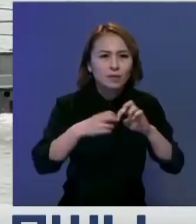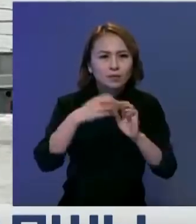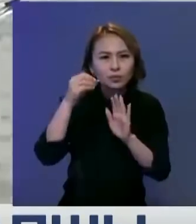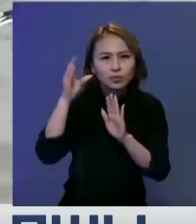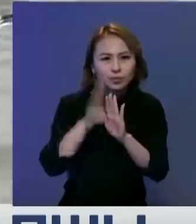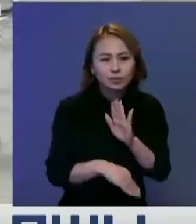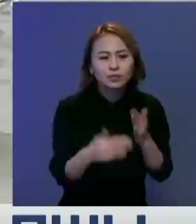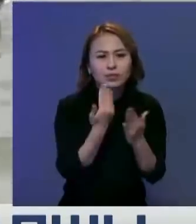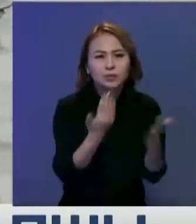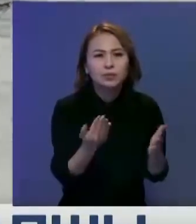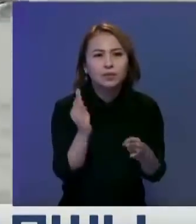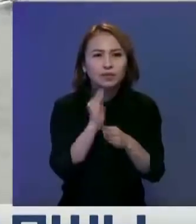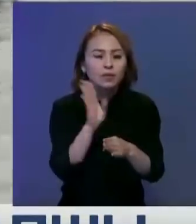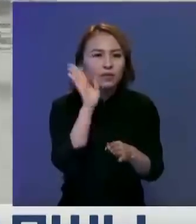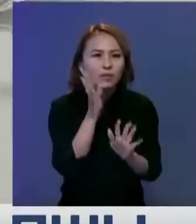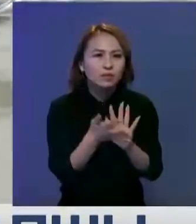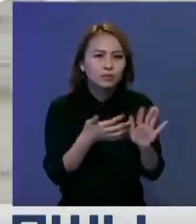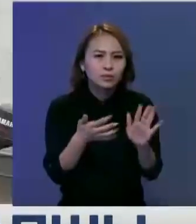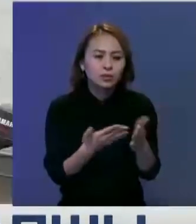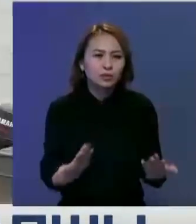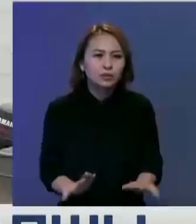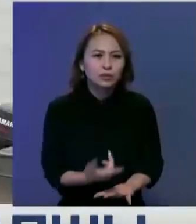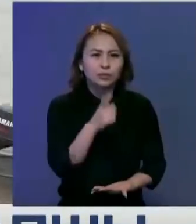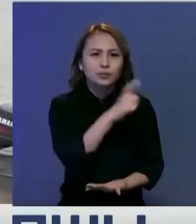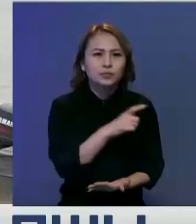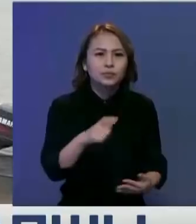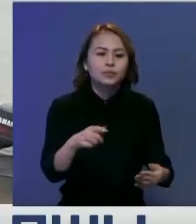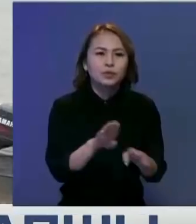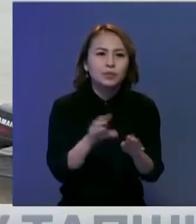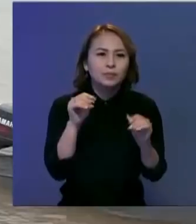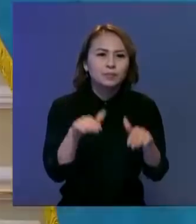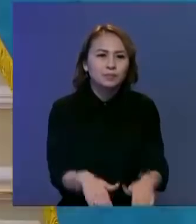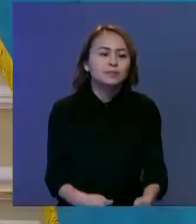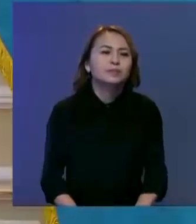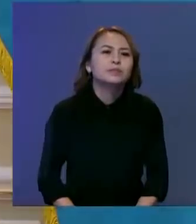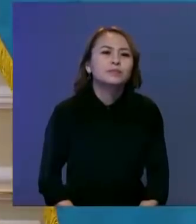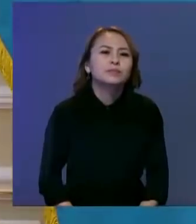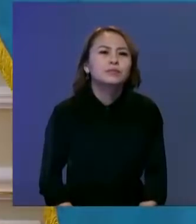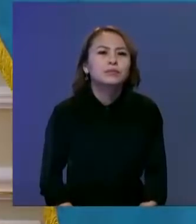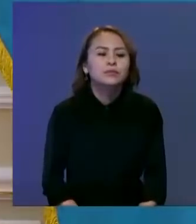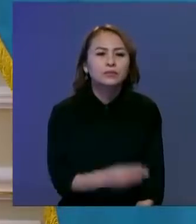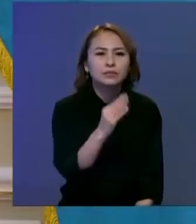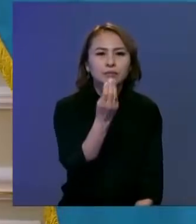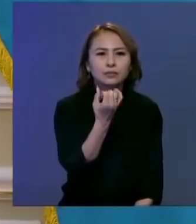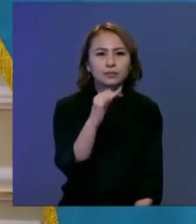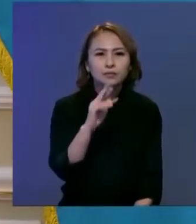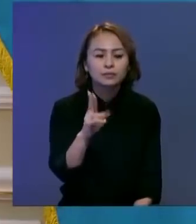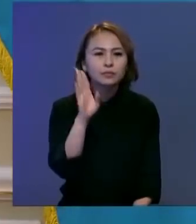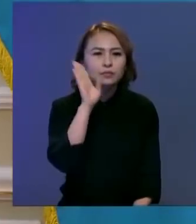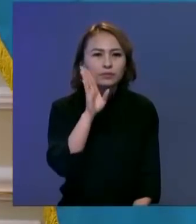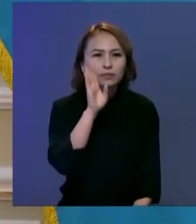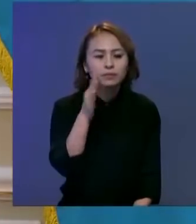нашарлауда. Бұл оңсызда судан таршылық көріп отырған жұртпен шаруаларға батып барады. Біз жайық өзені